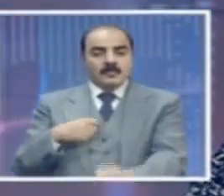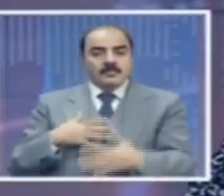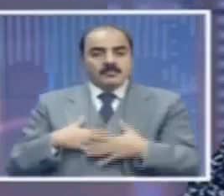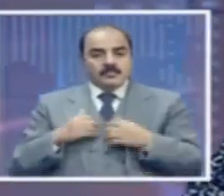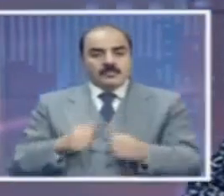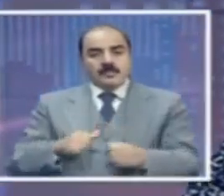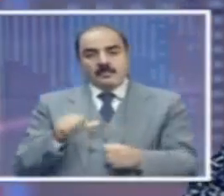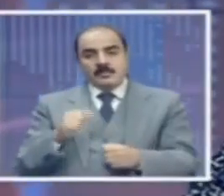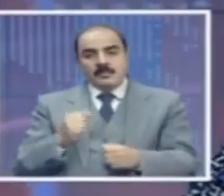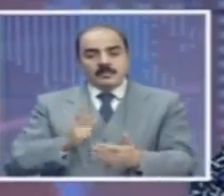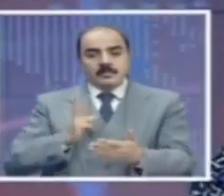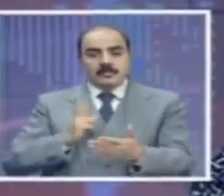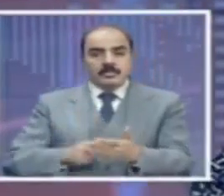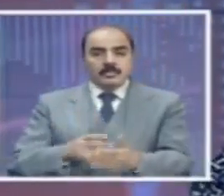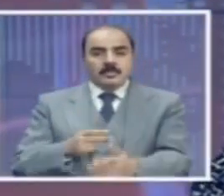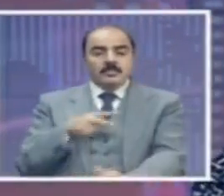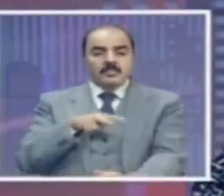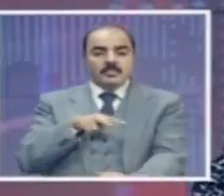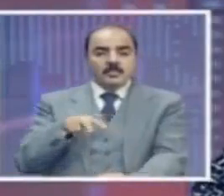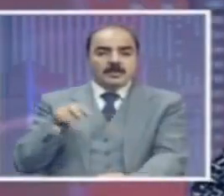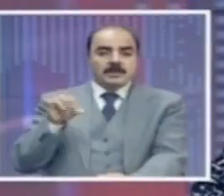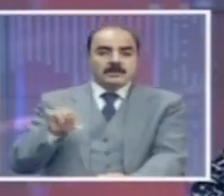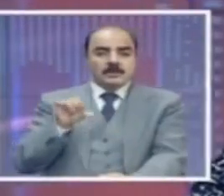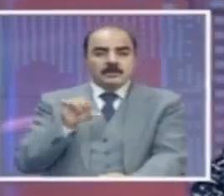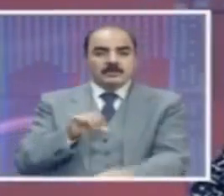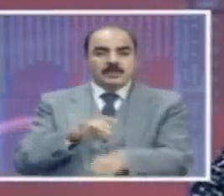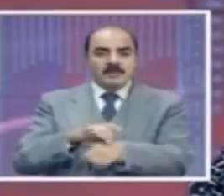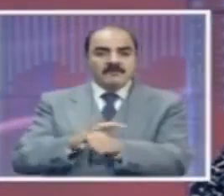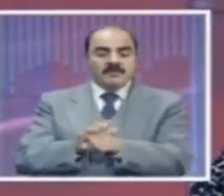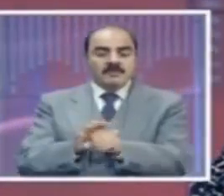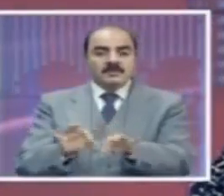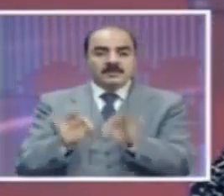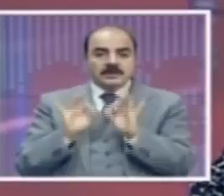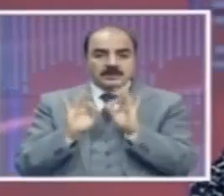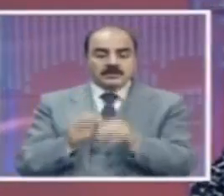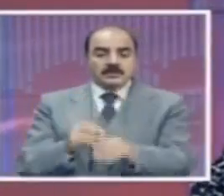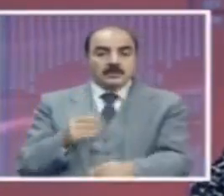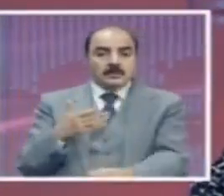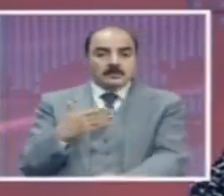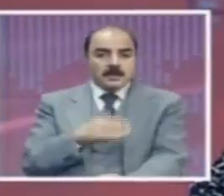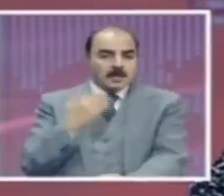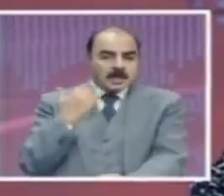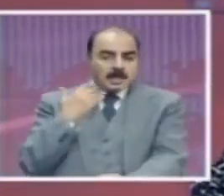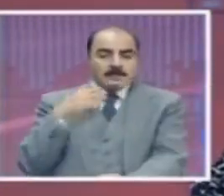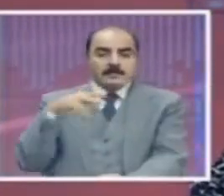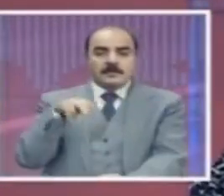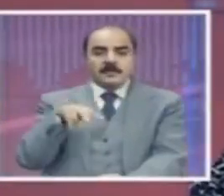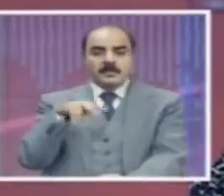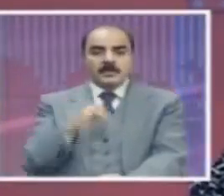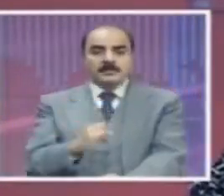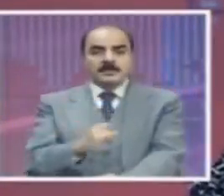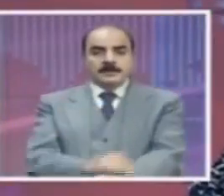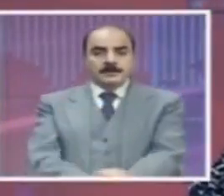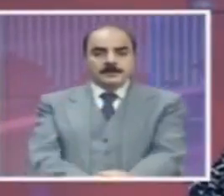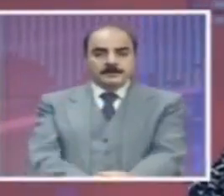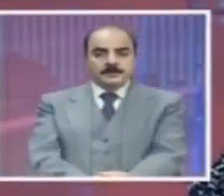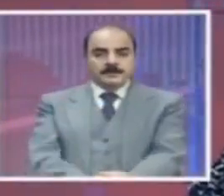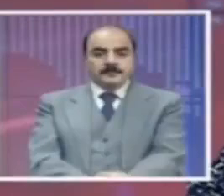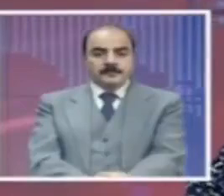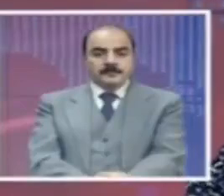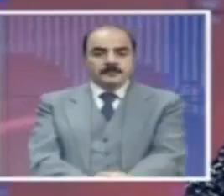أعلنت وزارة الصحة أمس تسجيل 899 حالة إصابة جديدة بفيروس كورونا و58 حالة